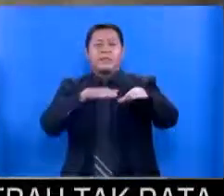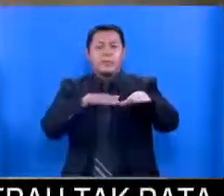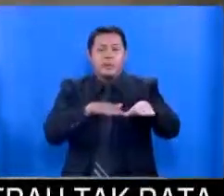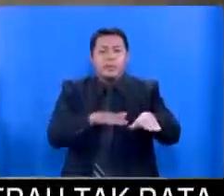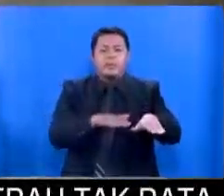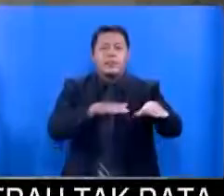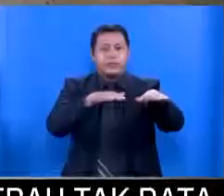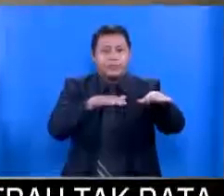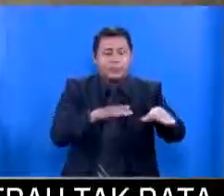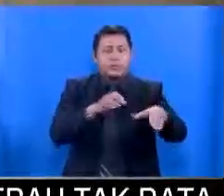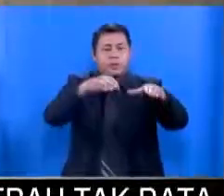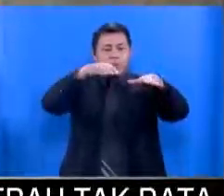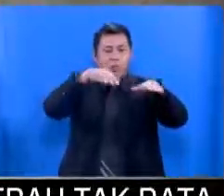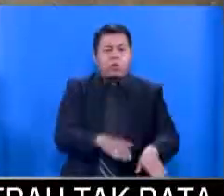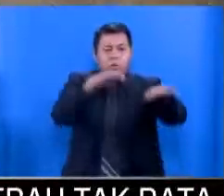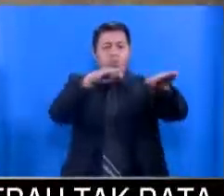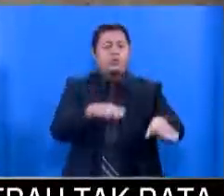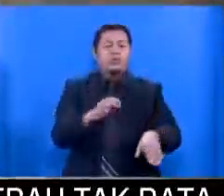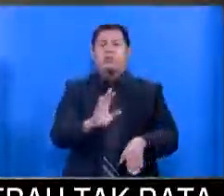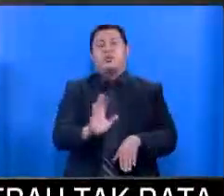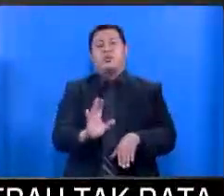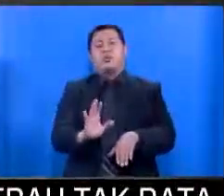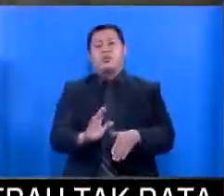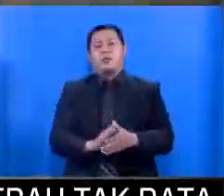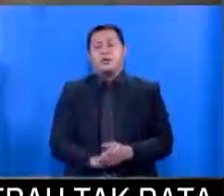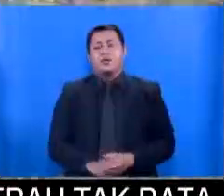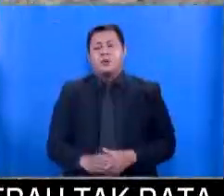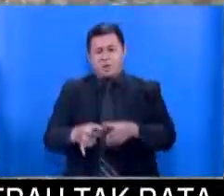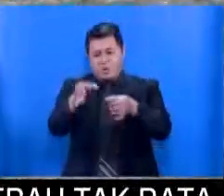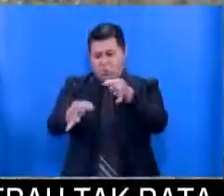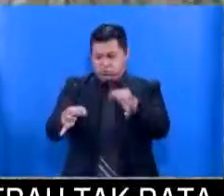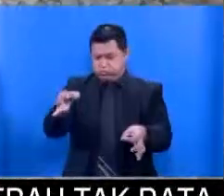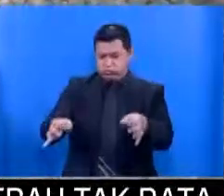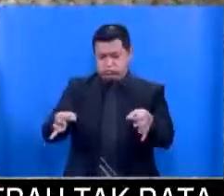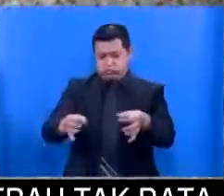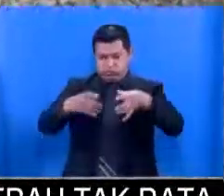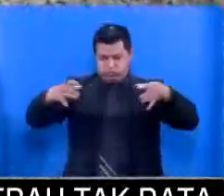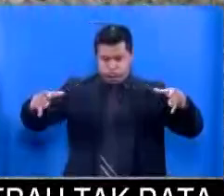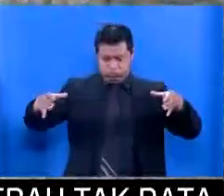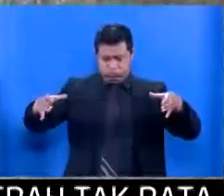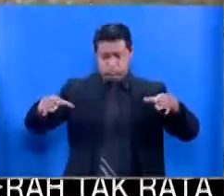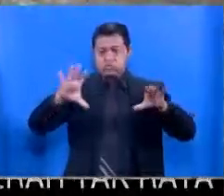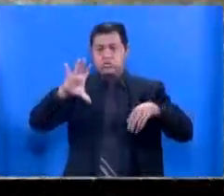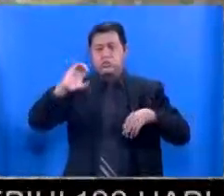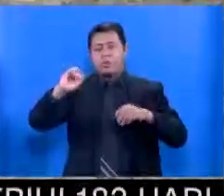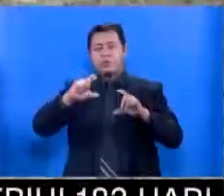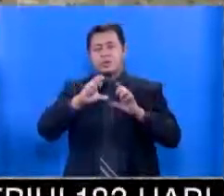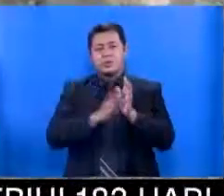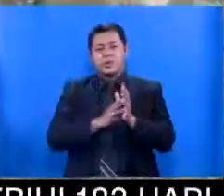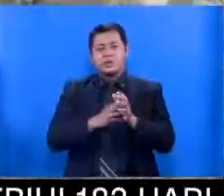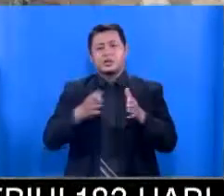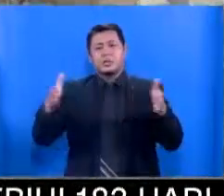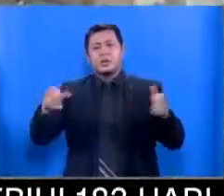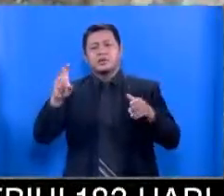jalan tersebut agar tidak mengalami kecelakaan. Lubang di jalan bervariasi, dari diameter 50 cm hingga